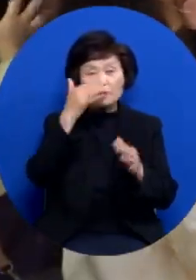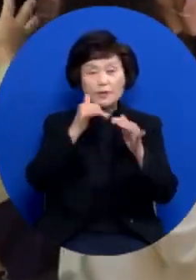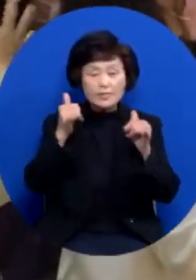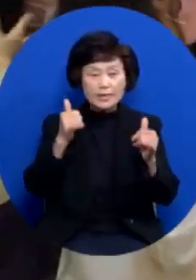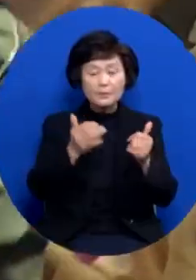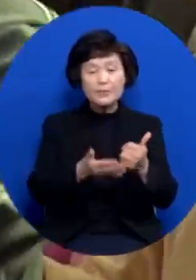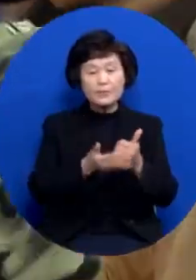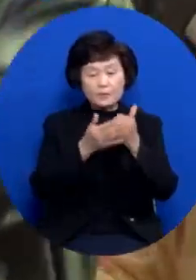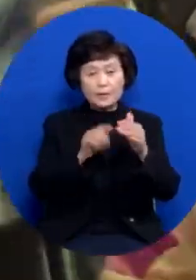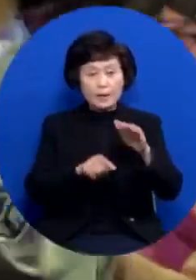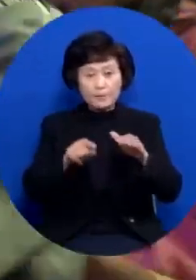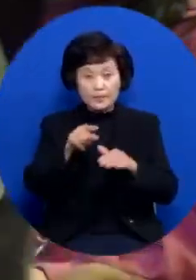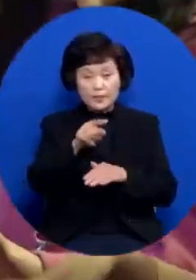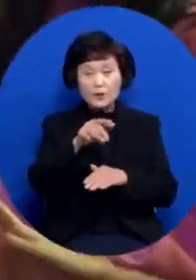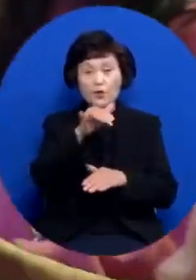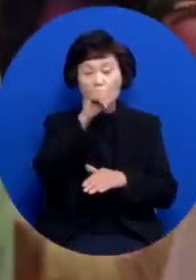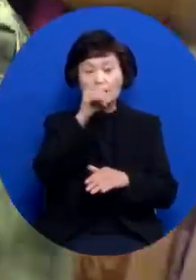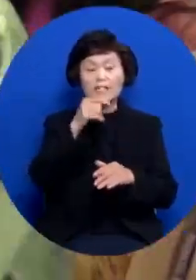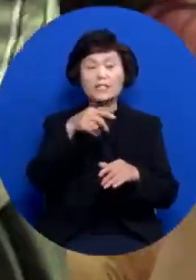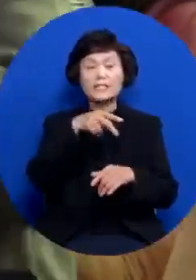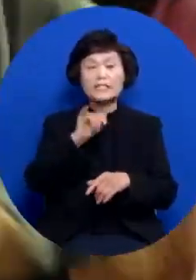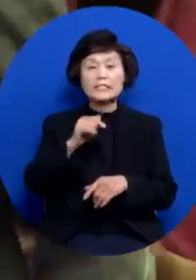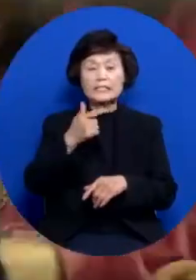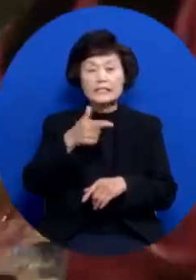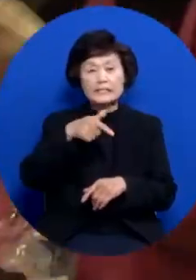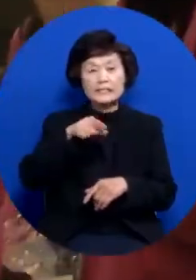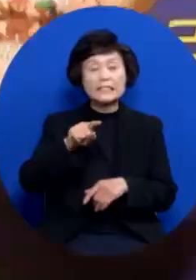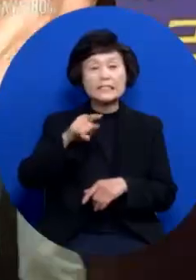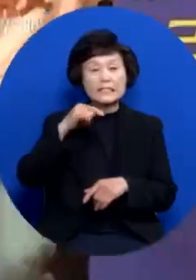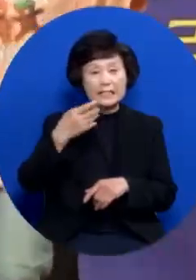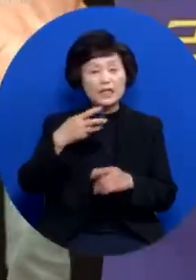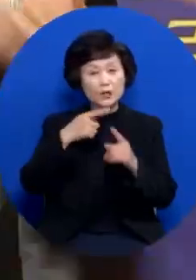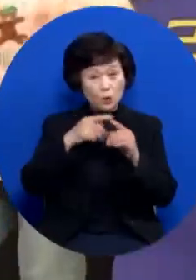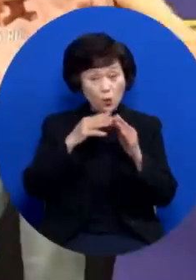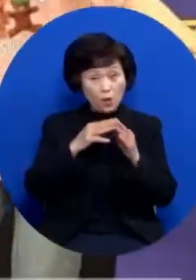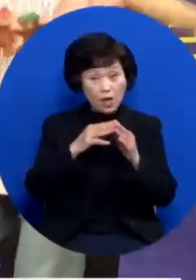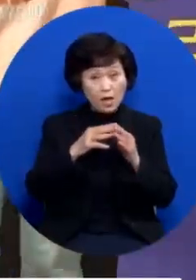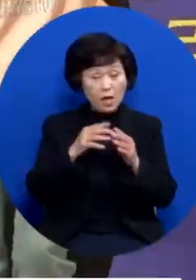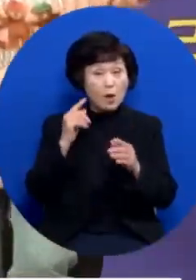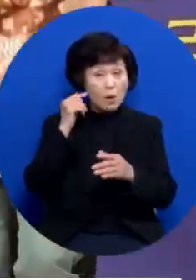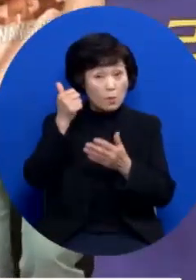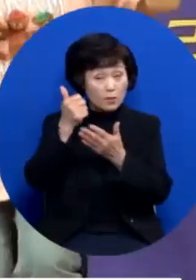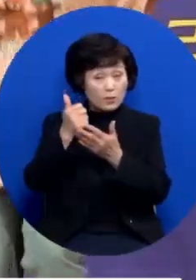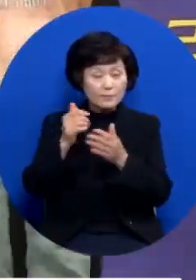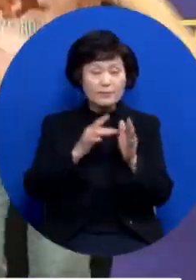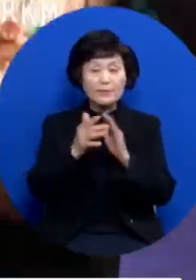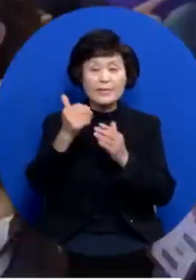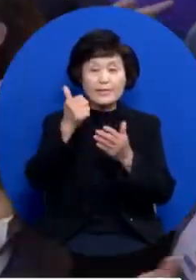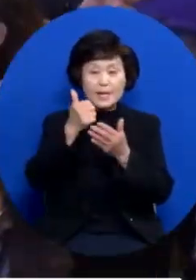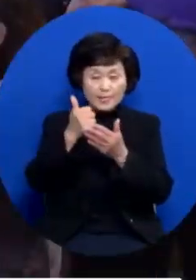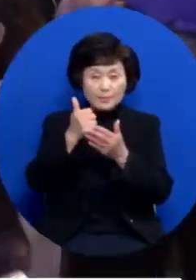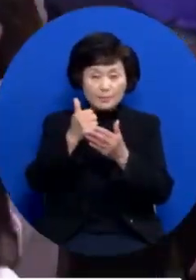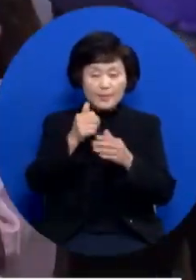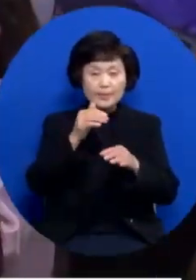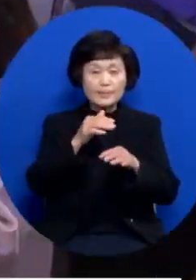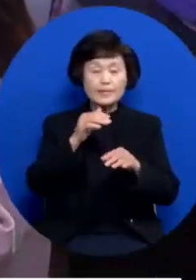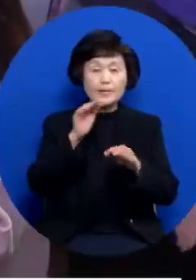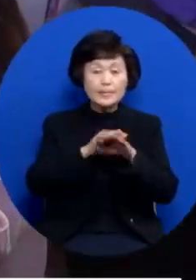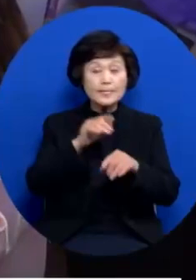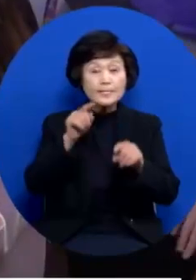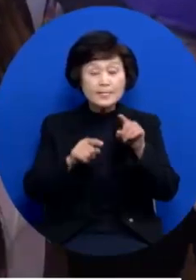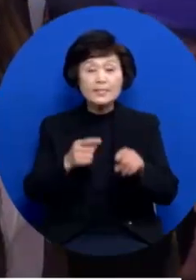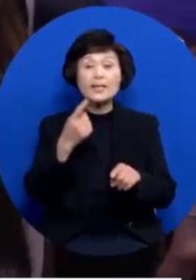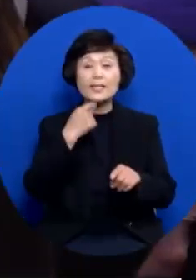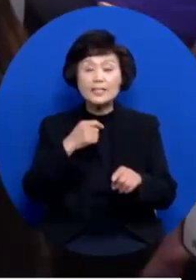신길교회. 신길교회 이기용 목사는 예수님께서 실천했던 모든 계층과 세대를 아우르는